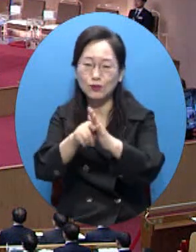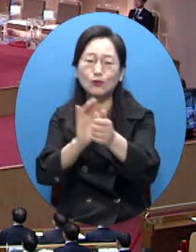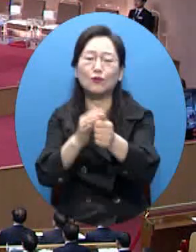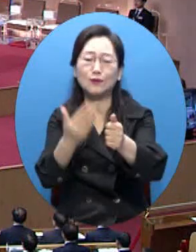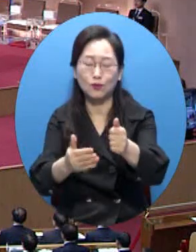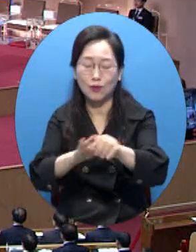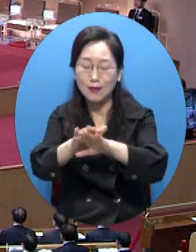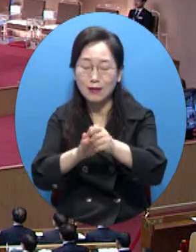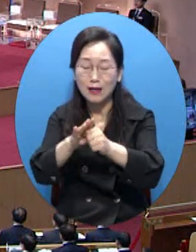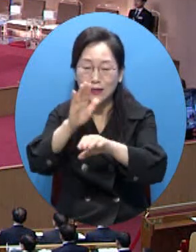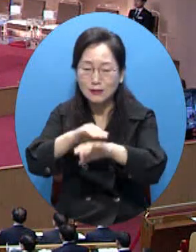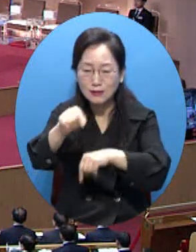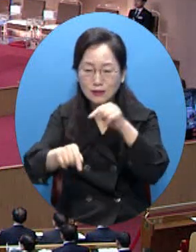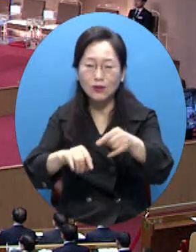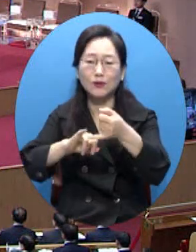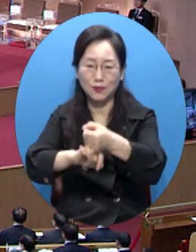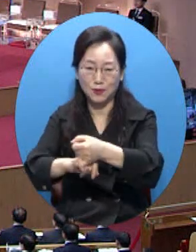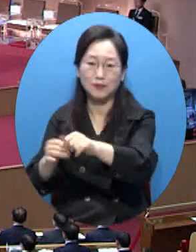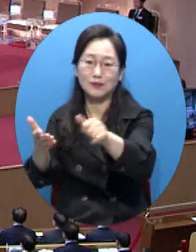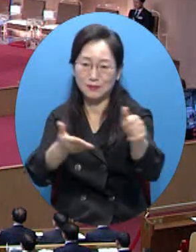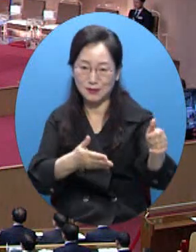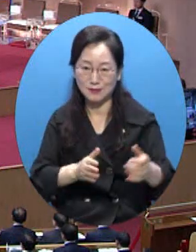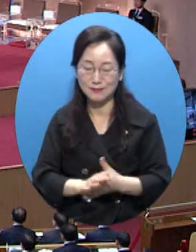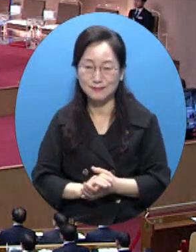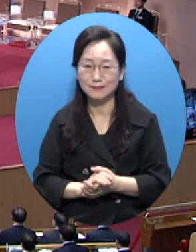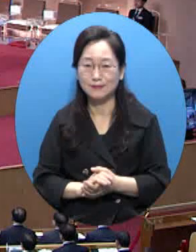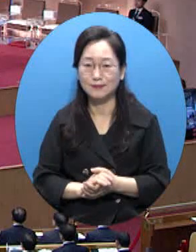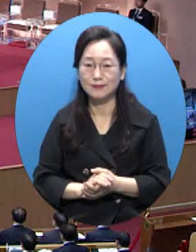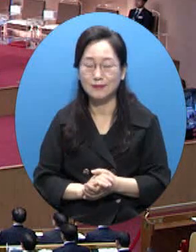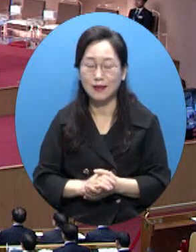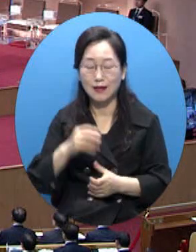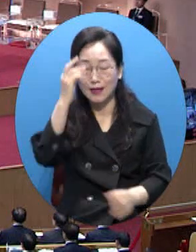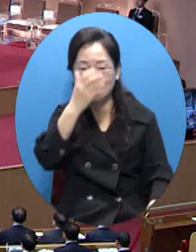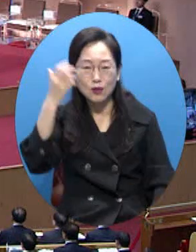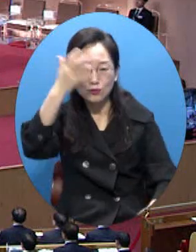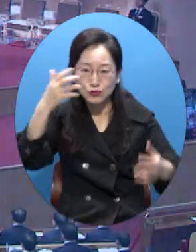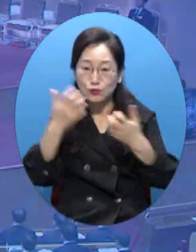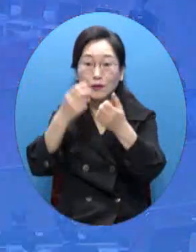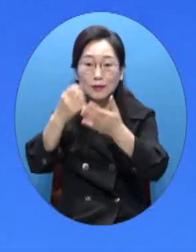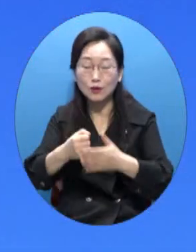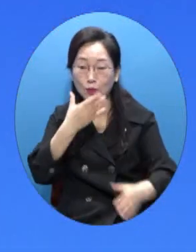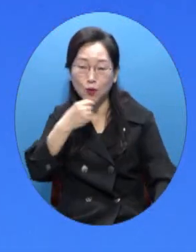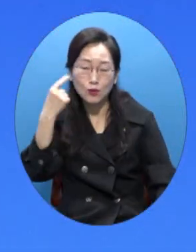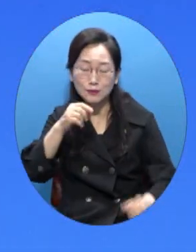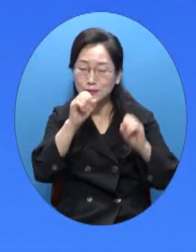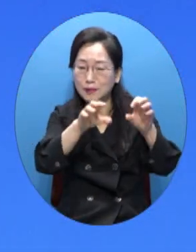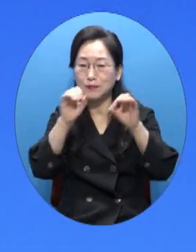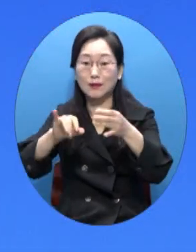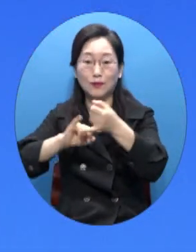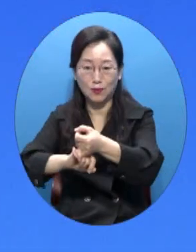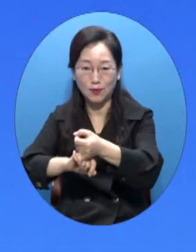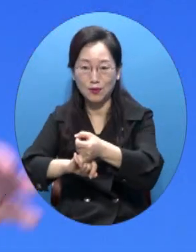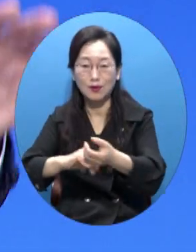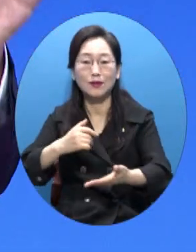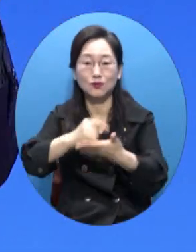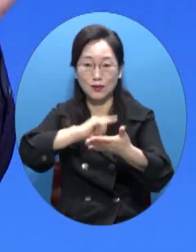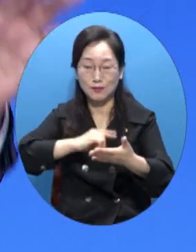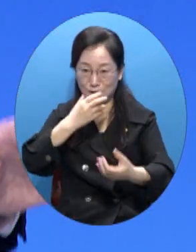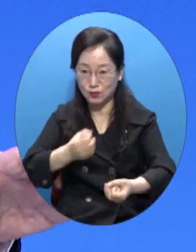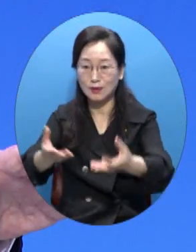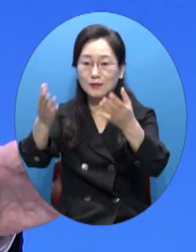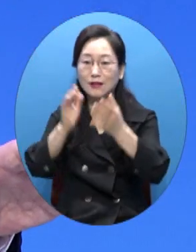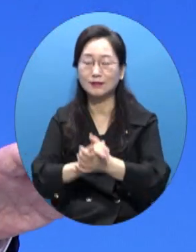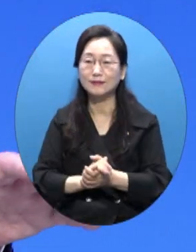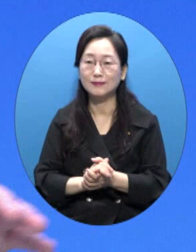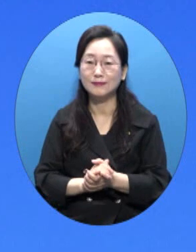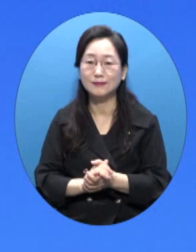사랑을 실천하는 주님의 견인꾼이 되어야 하는 것입니다. 성령 충만 받아서 복음의 증인으로 쓰임 받은 여러분 되시기를 주님의 이름으로